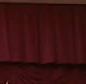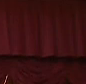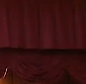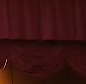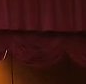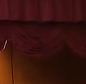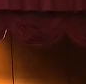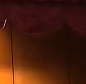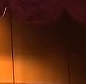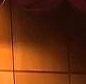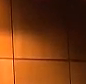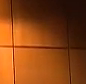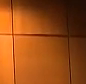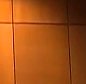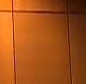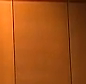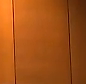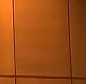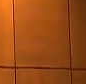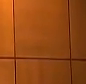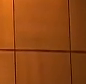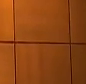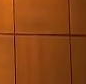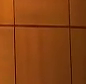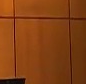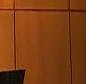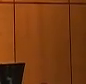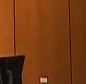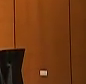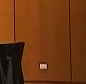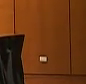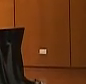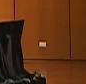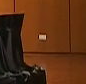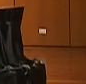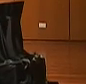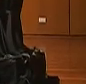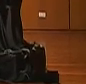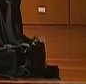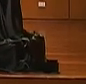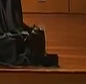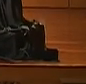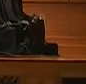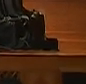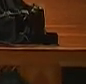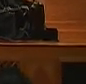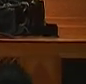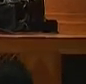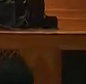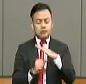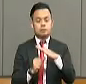assalamualaikum warahmatullahi wabarakatuh salam sejahtera dan selamat petang